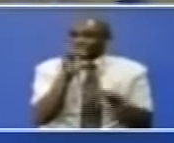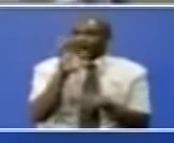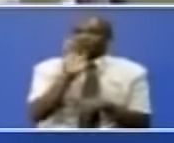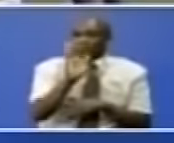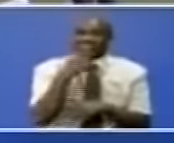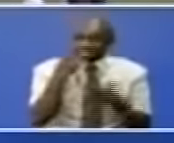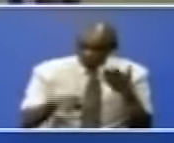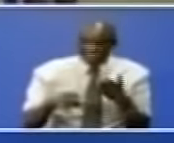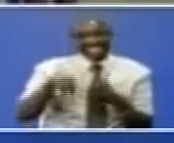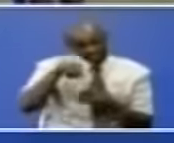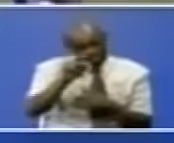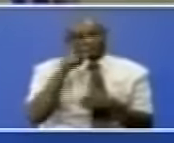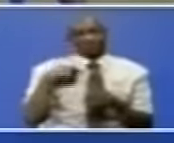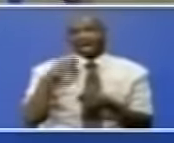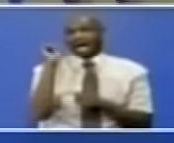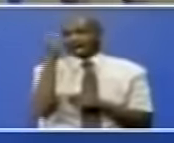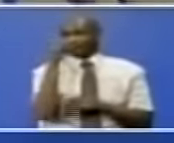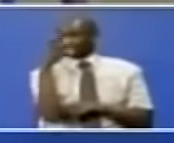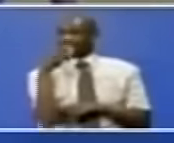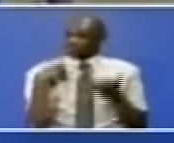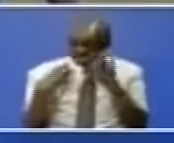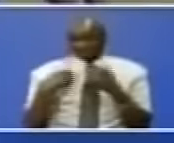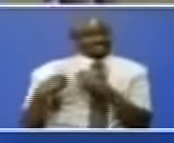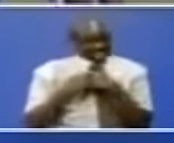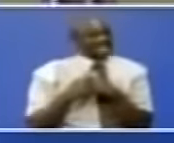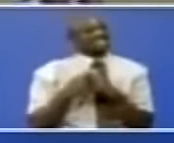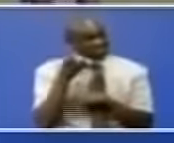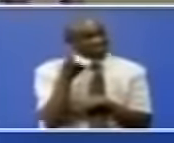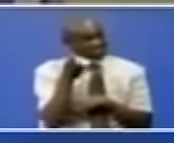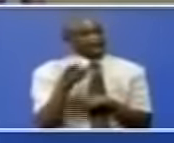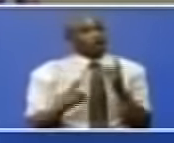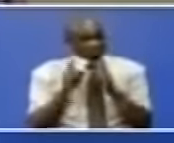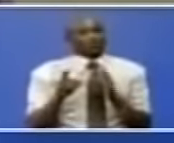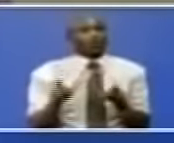kwamba huenda baadhi washambulizi wa Harambee Stars wakawapa Blue Sharks wakati mgumu.